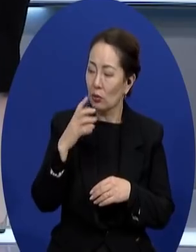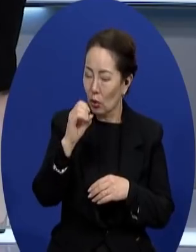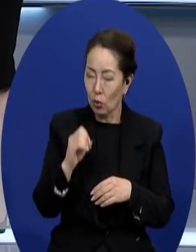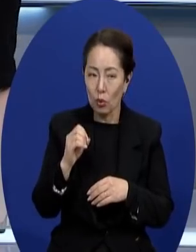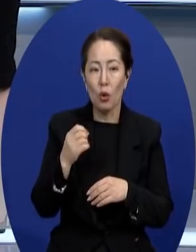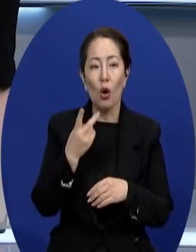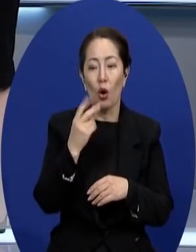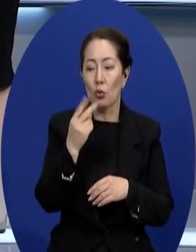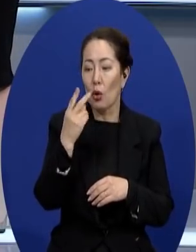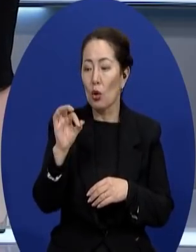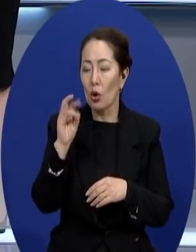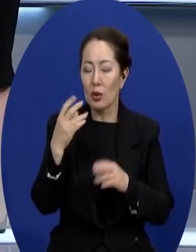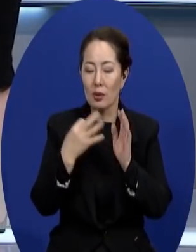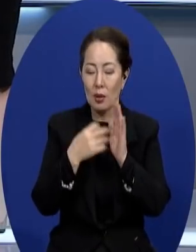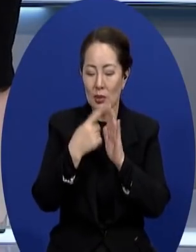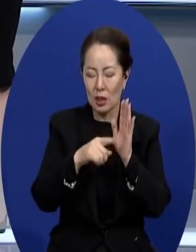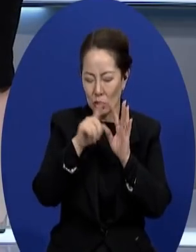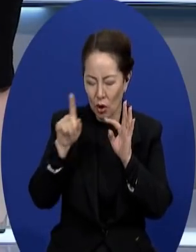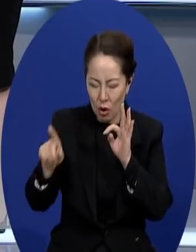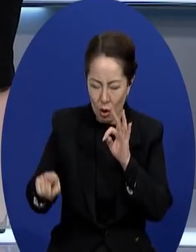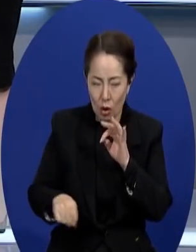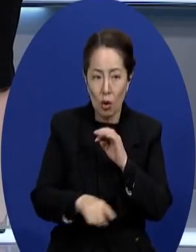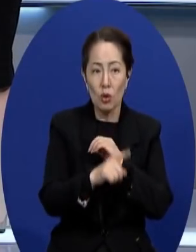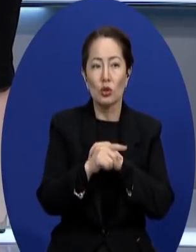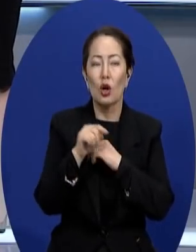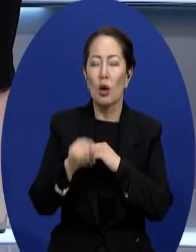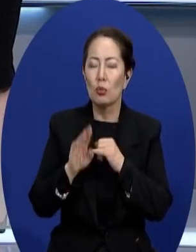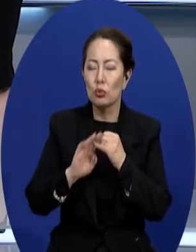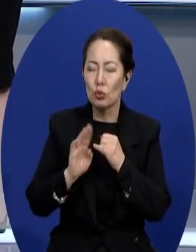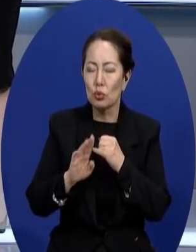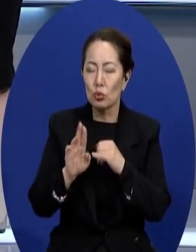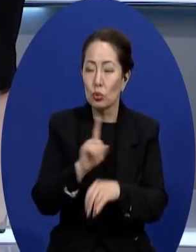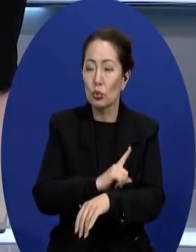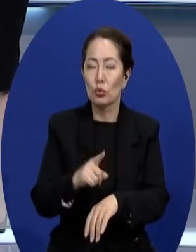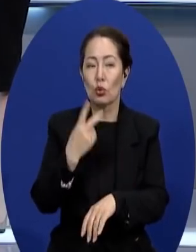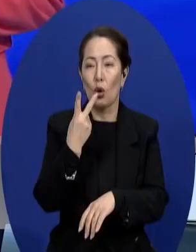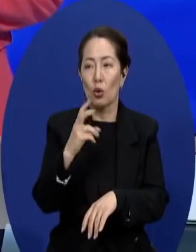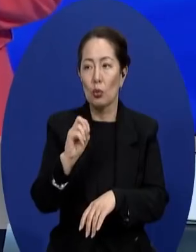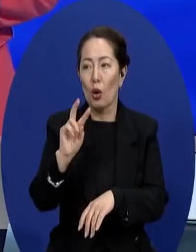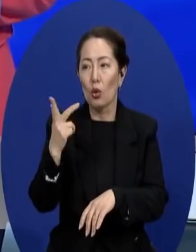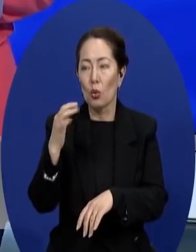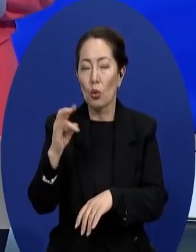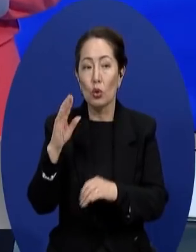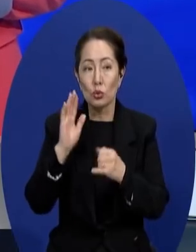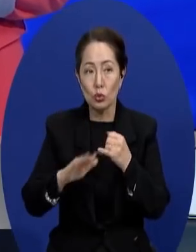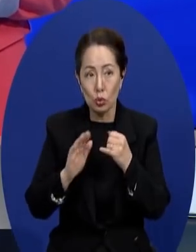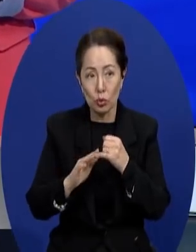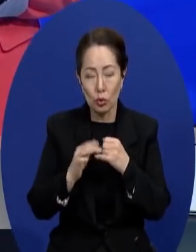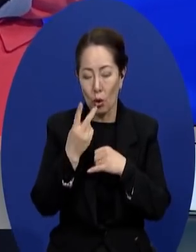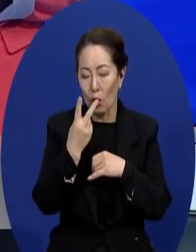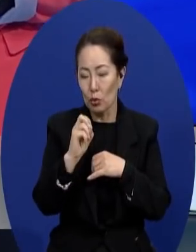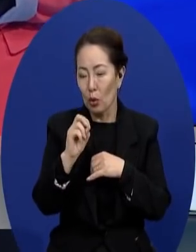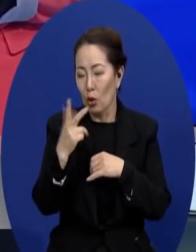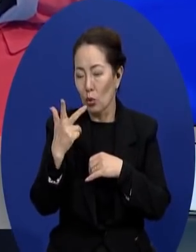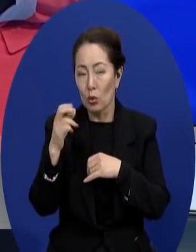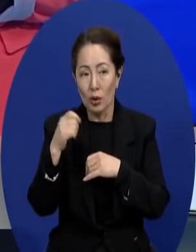оны 8 сараас хойш стратегийг бууруулах зорилт эцсийн үр дүн бол 23 оны одоо сүүлийн үеэрэлт гарна буюу. За 23 оны эцэст